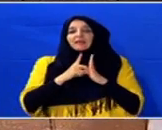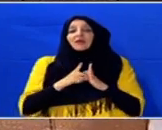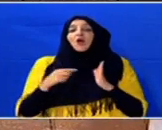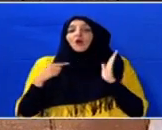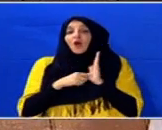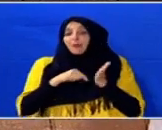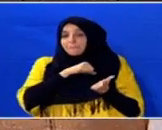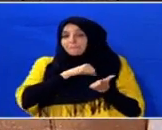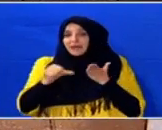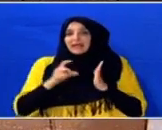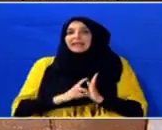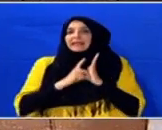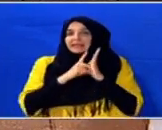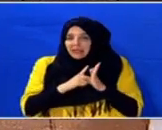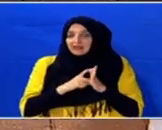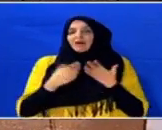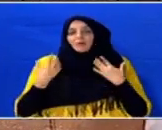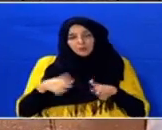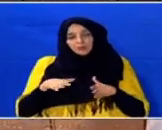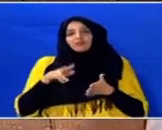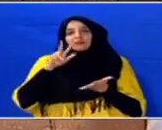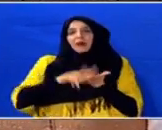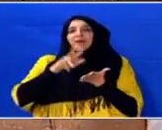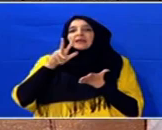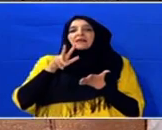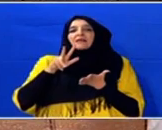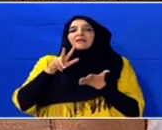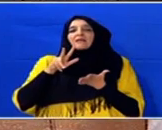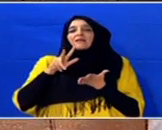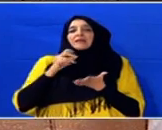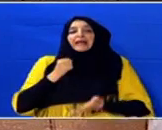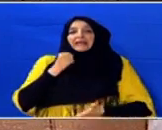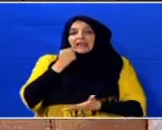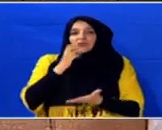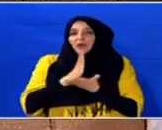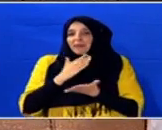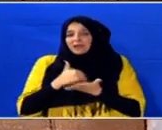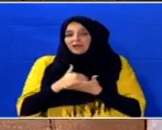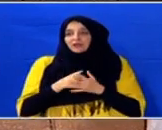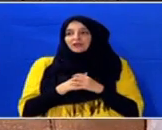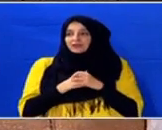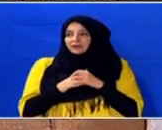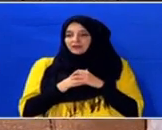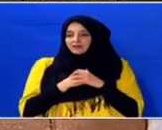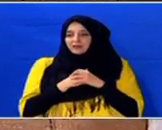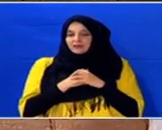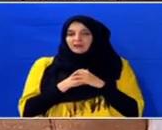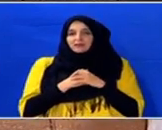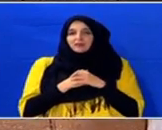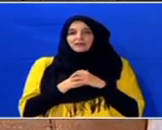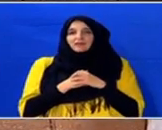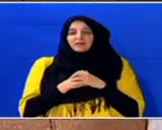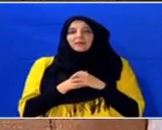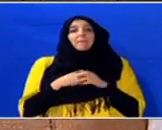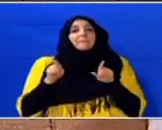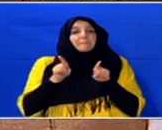مقدمة على تنفيذ الوصايا ومقدمة على حقوق